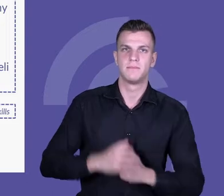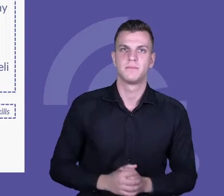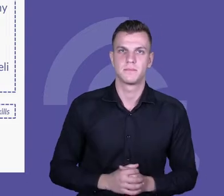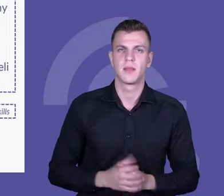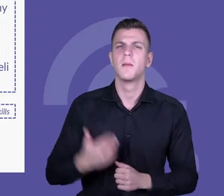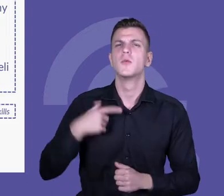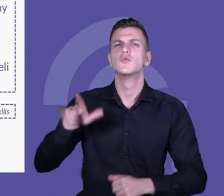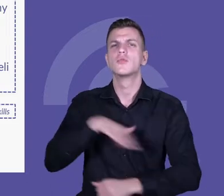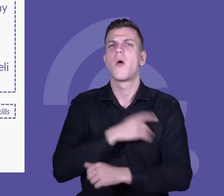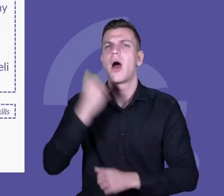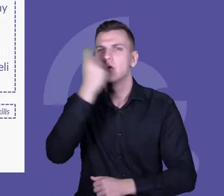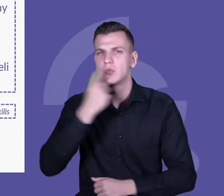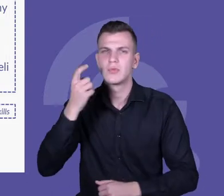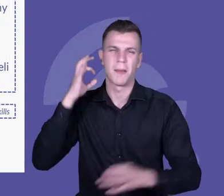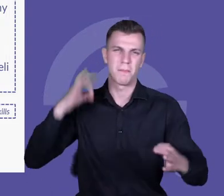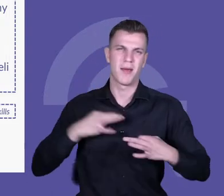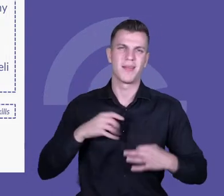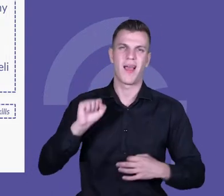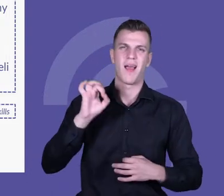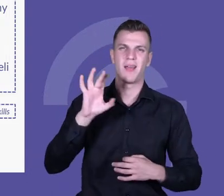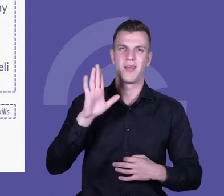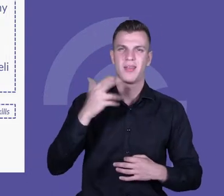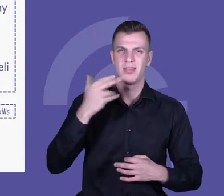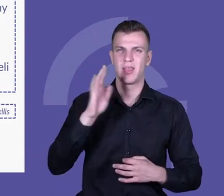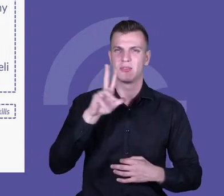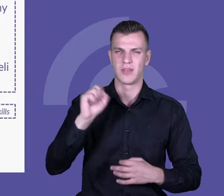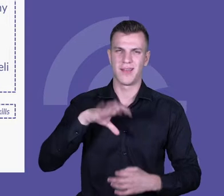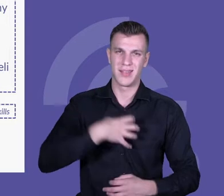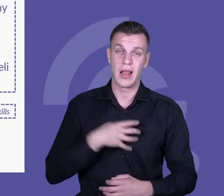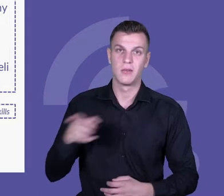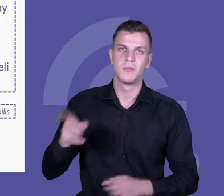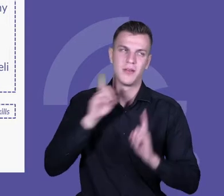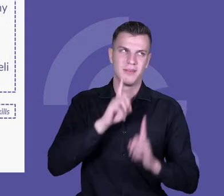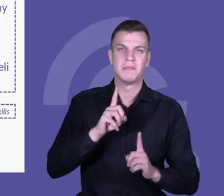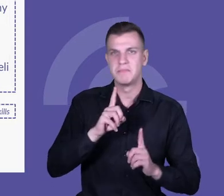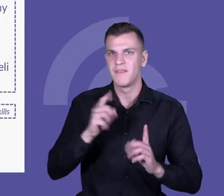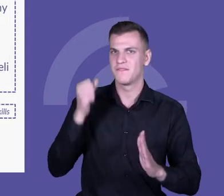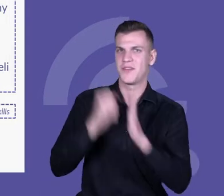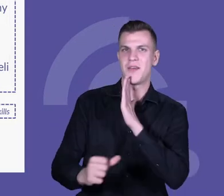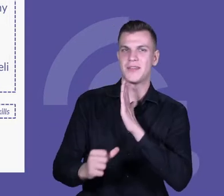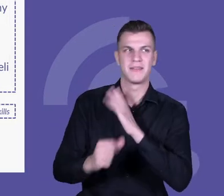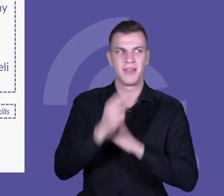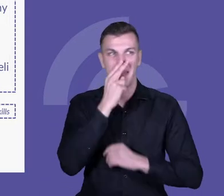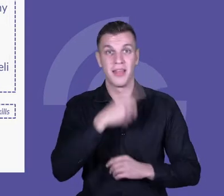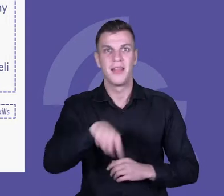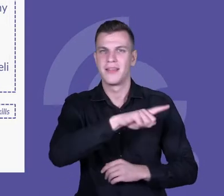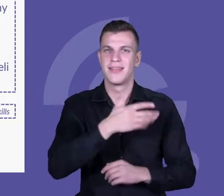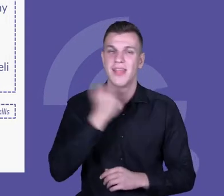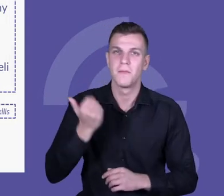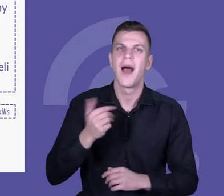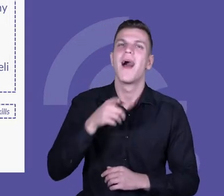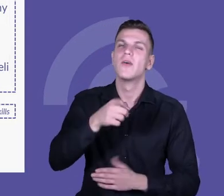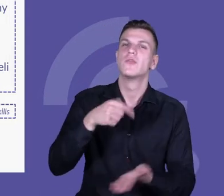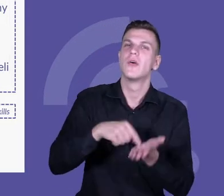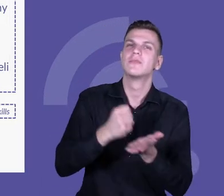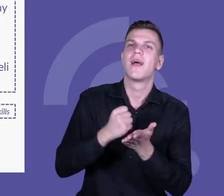w Ostródzie, szkole Agnieszki, która jest takim wyjątkiem chyba od reguły, ale generalnie kultura pracy, będzie o tym też mówił na